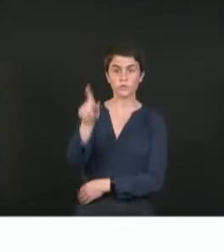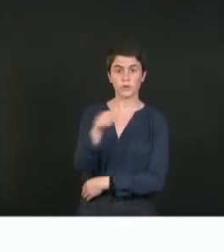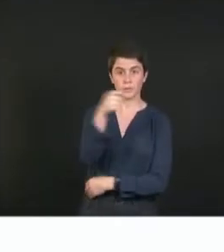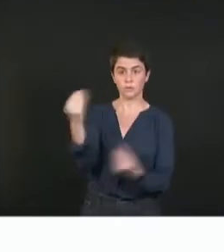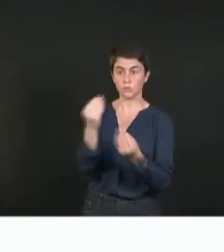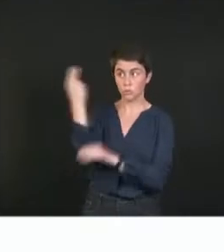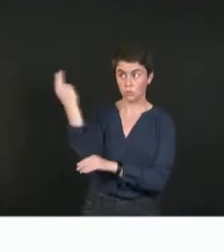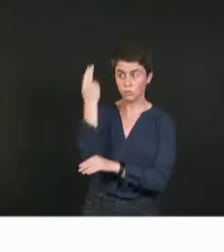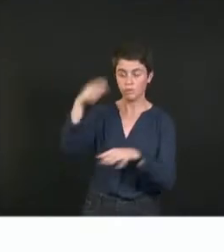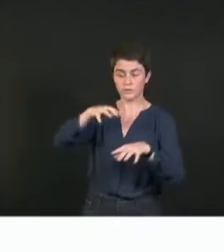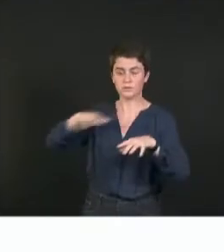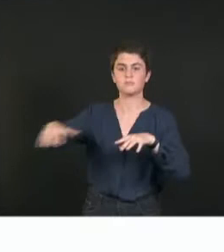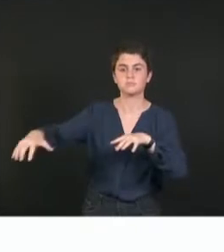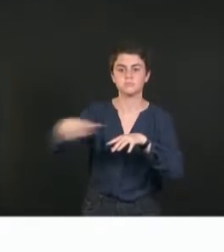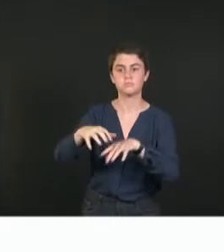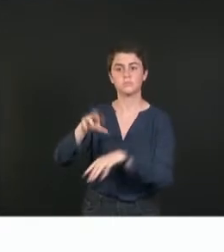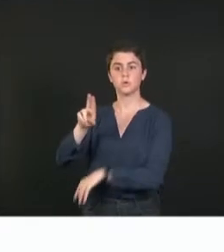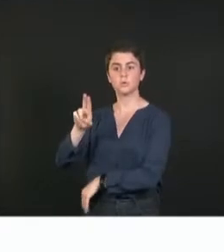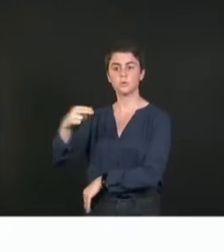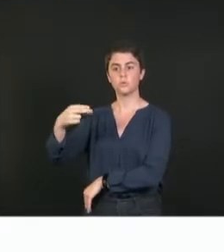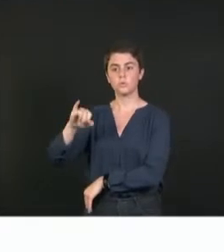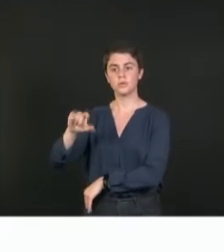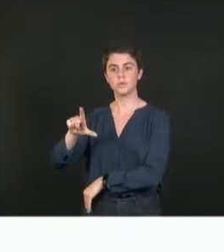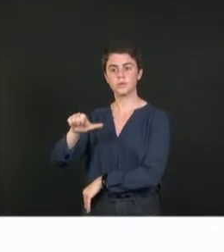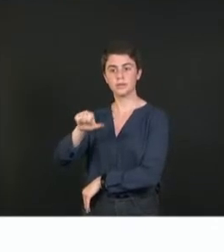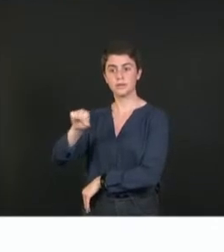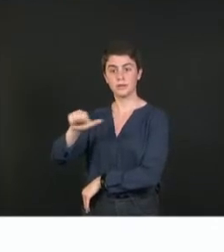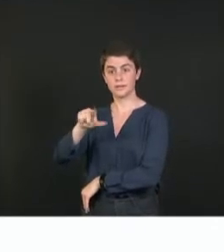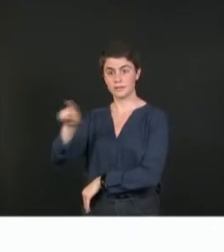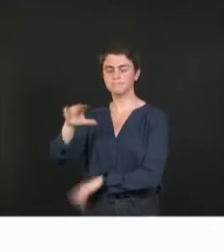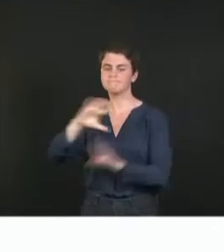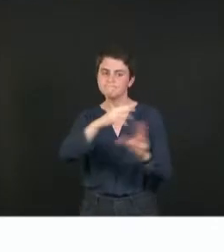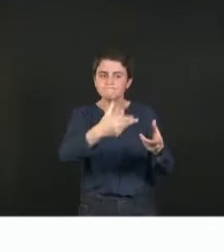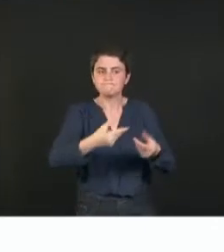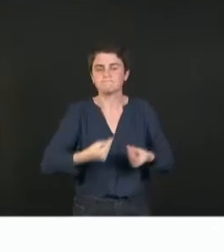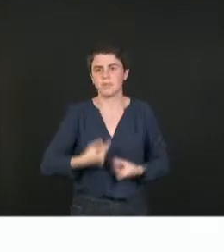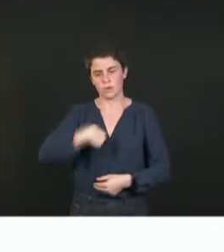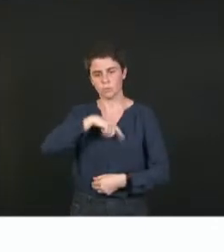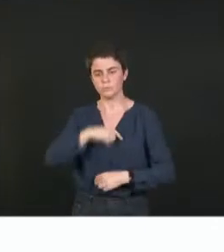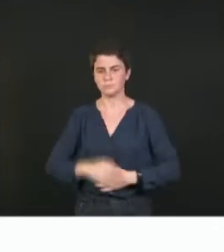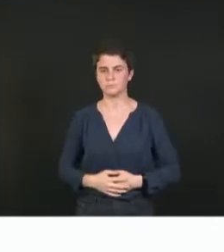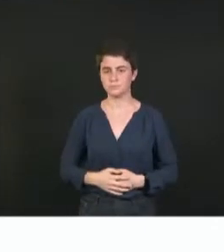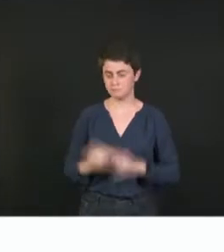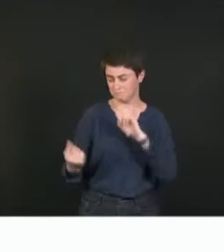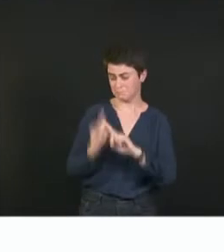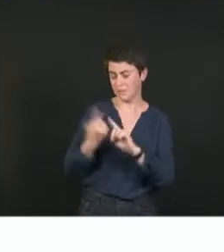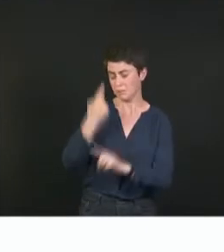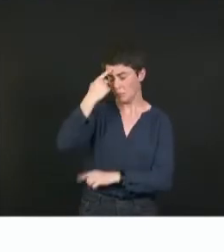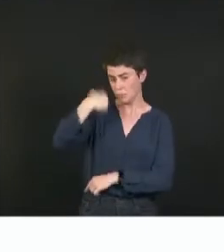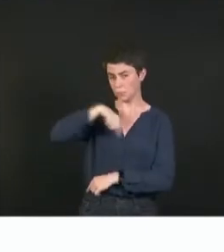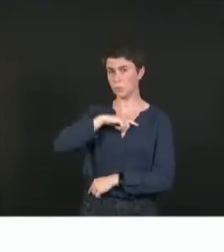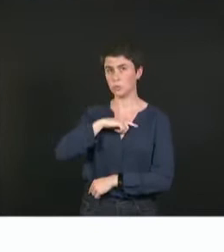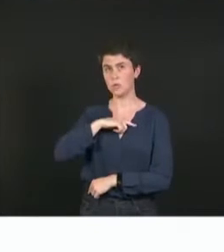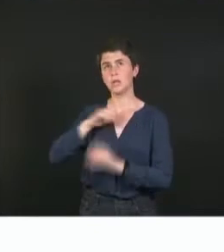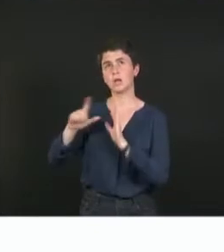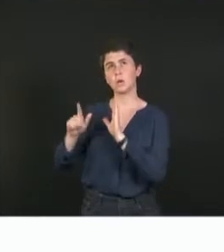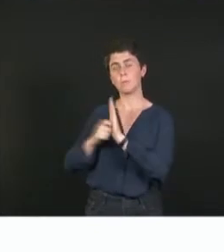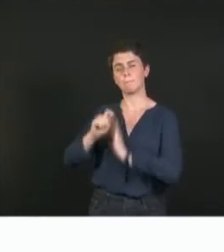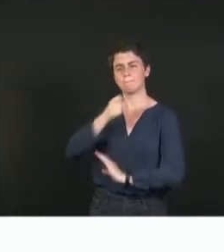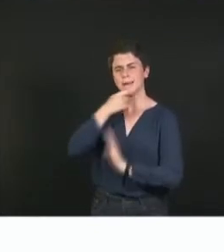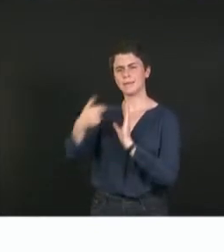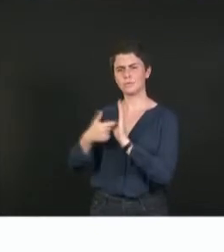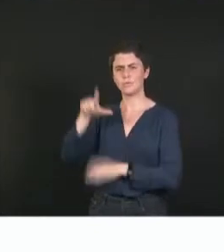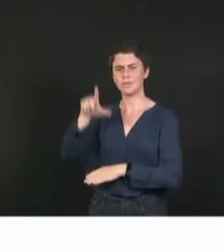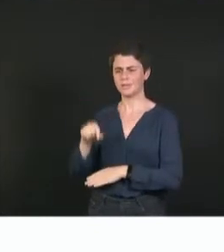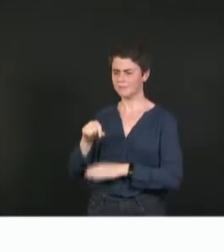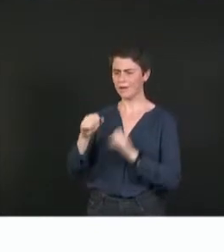lequel aujourd'hui on est hébergé. C'était important pour nous, c'est-à-dire que pendant le confinement en mars 2020, on